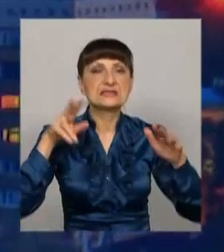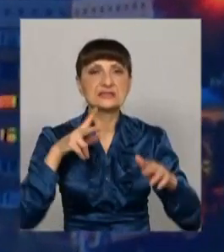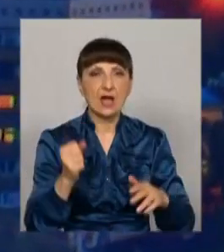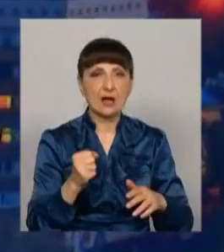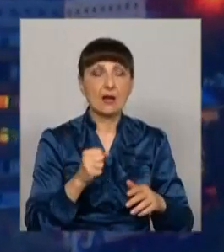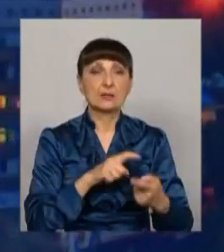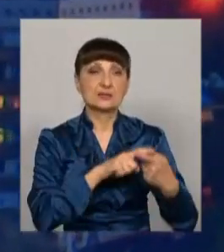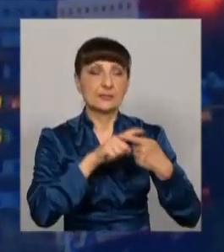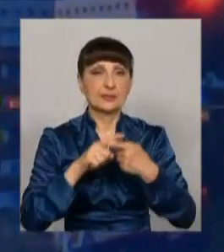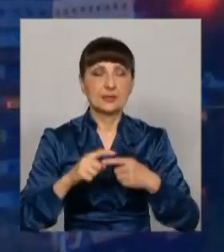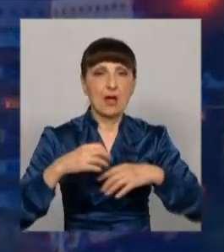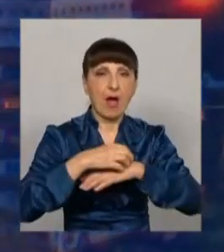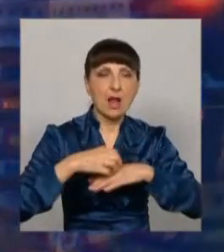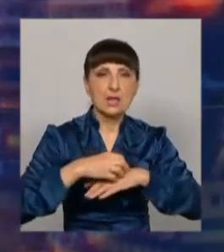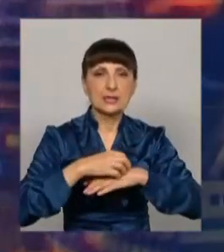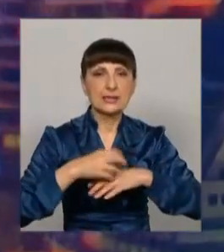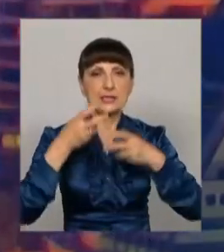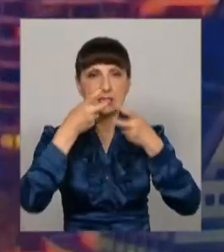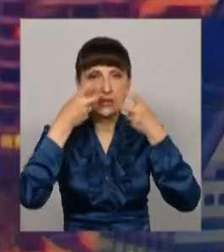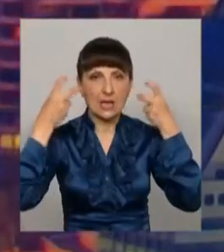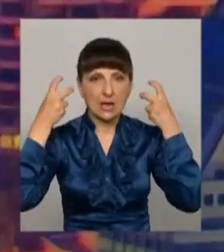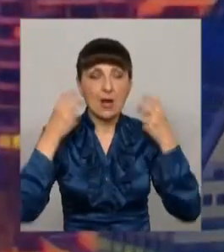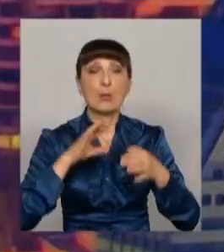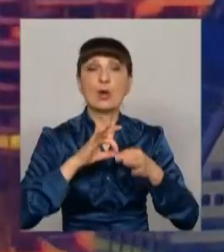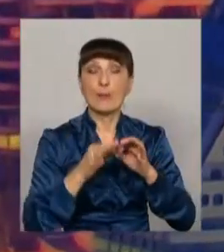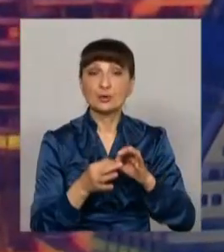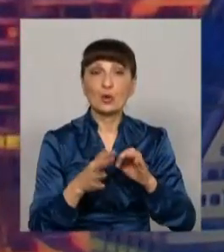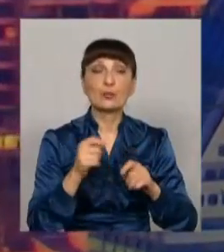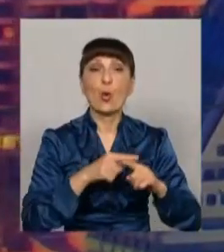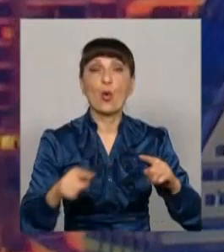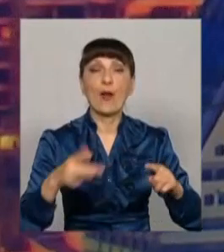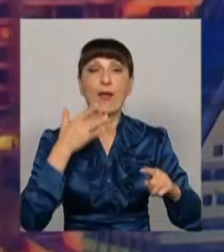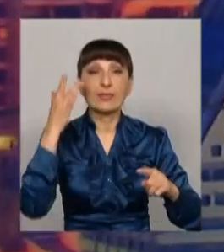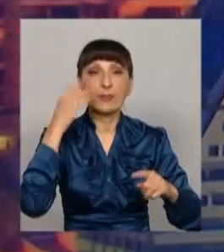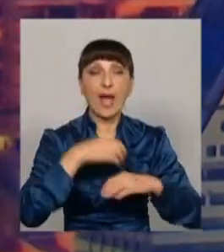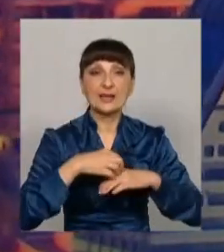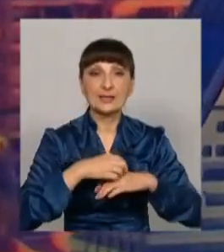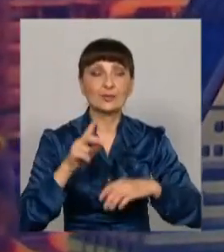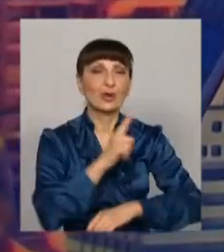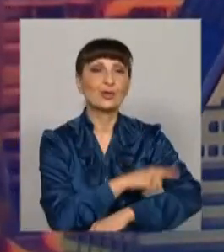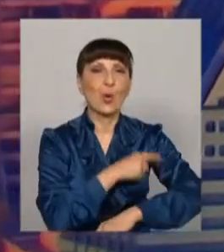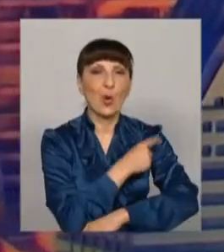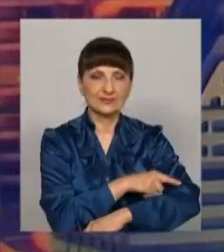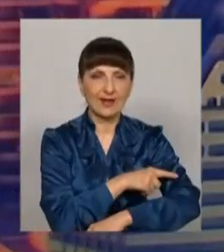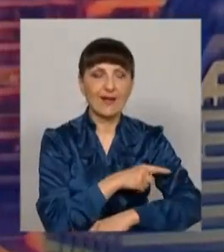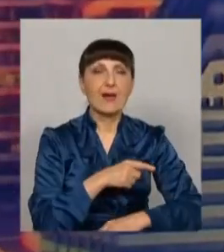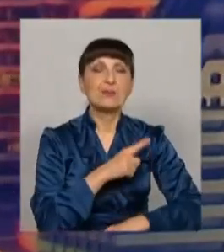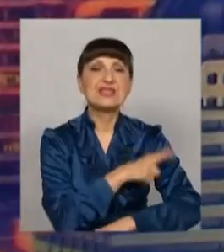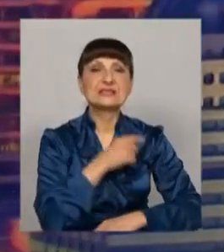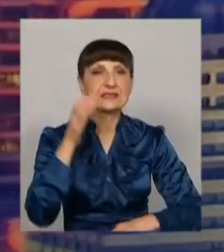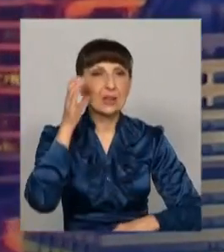может спровоцировать аллергическую реакцию. Более подробно о сезонной аллергии мы поговорим с доктором медицинских наук,